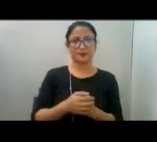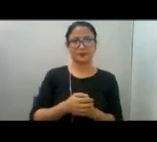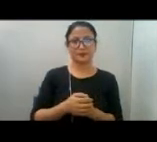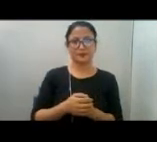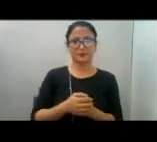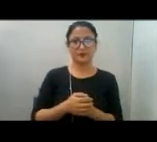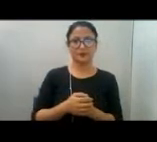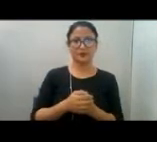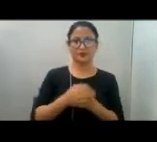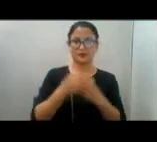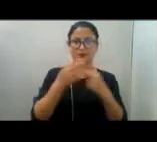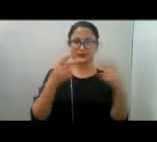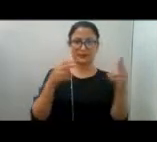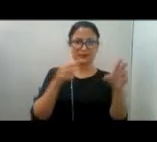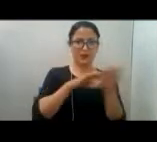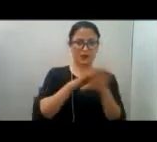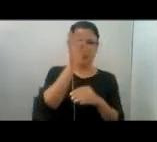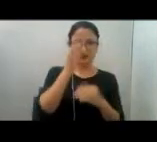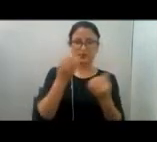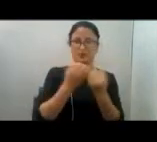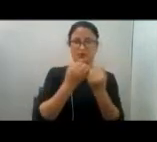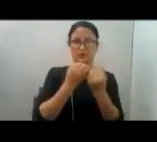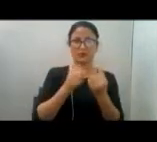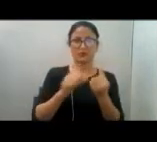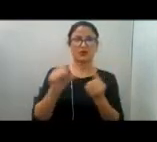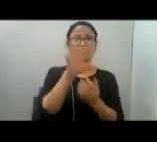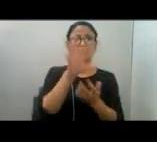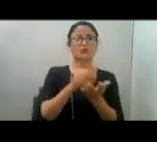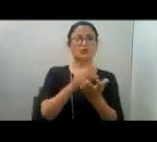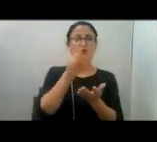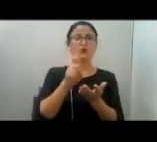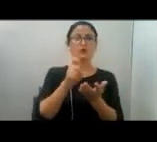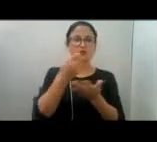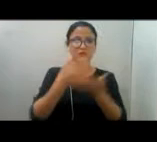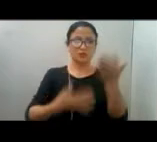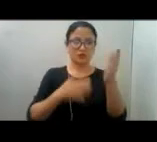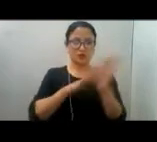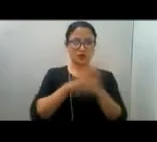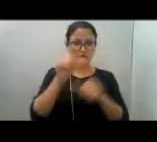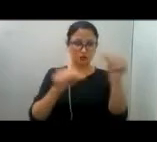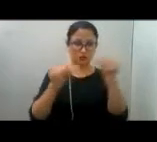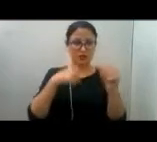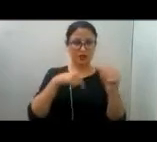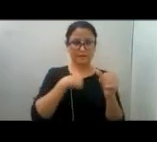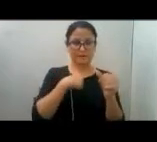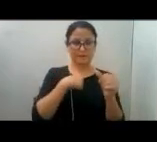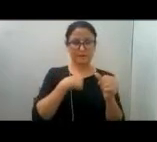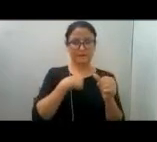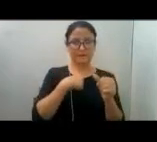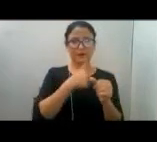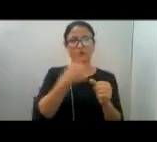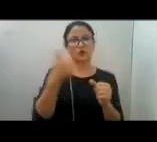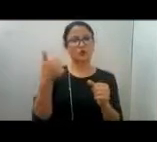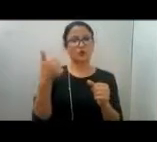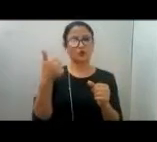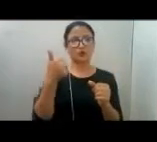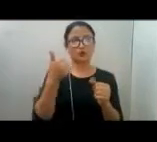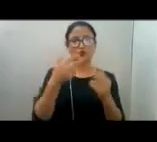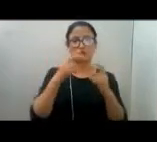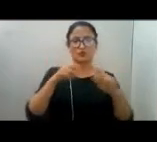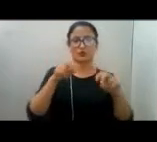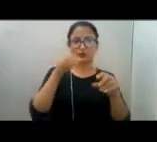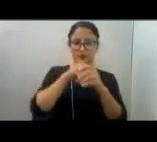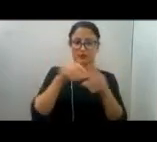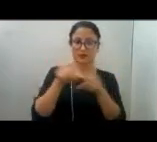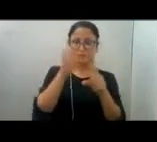टुल्सहरूमा चाहिँ विशेष गरी यो जनसाङ्ख्यिक प्रश्नावली जुन हामीले अरू अध्ययनमा पनि